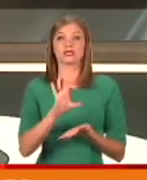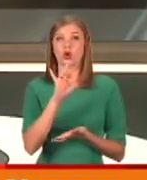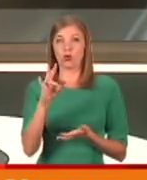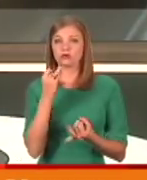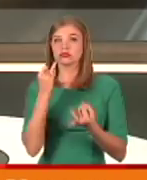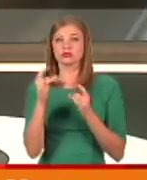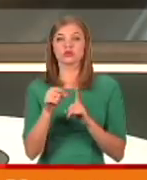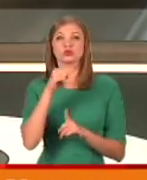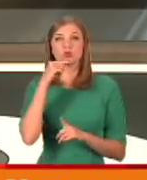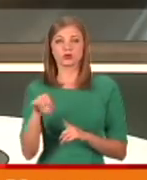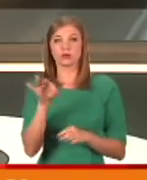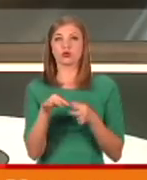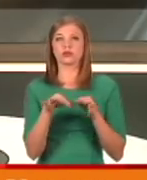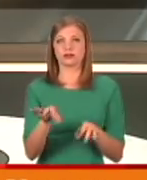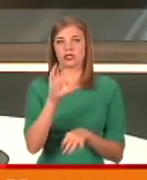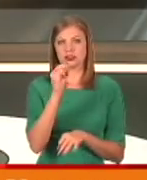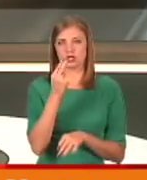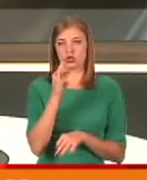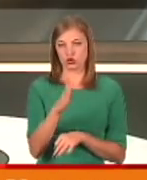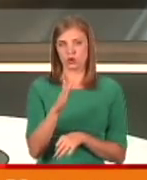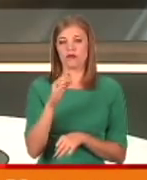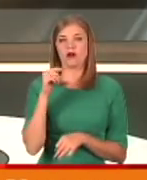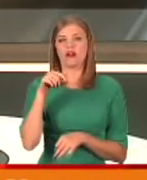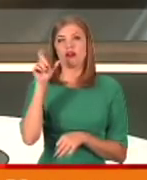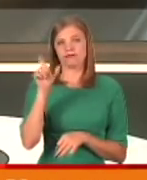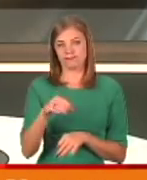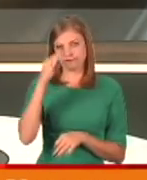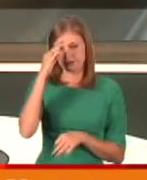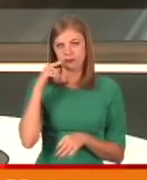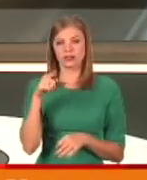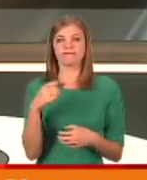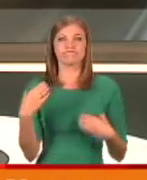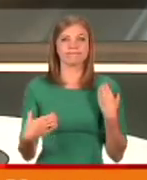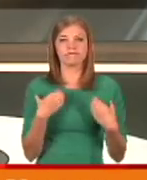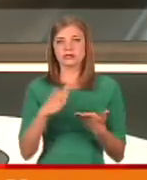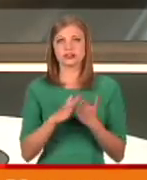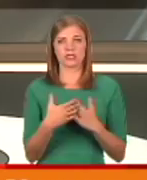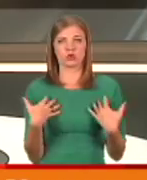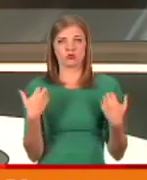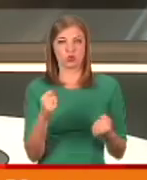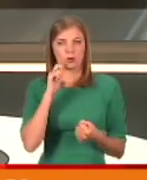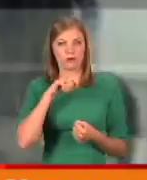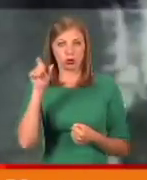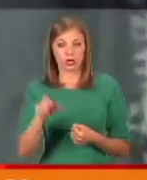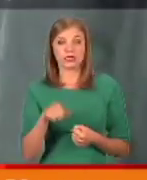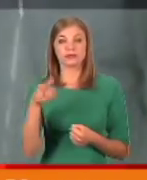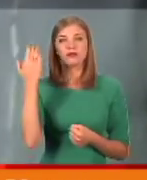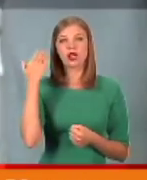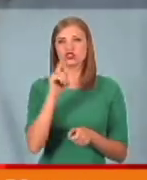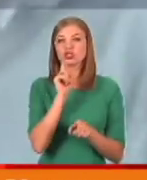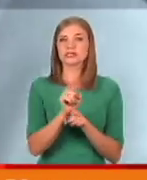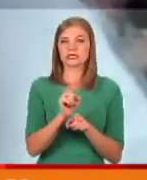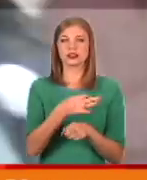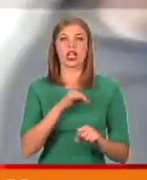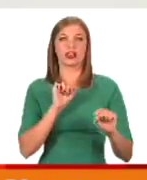переговори із Кремлем про звільнення Олега Сенцова. Антоніо Гутерреш занепокоєний станом здоров'я українця. Раніше сестра